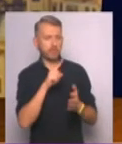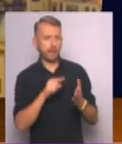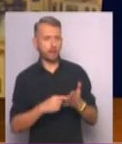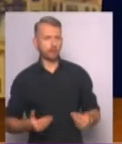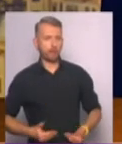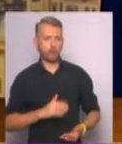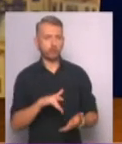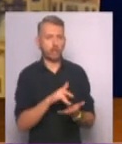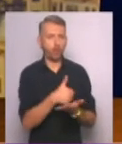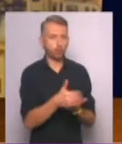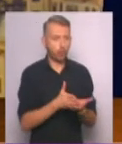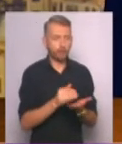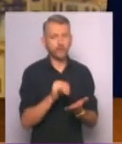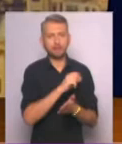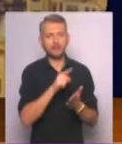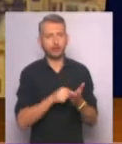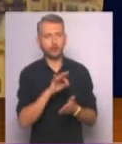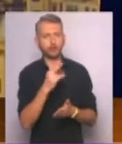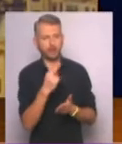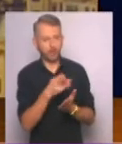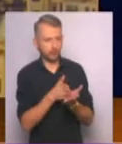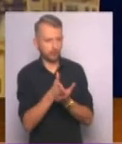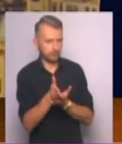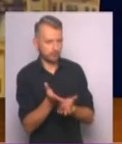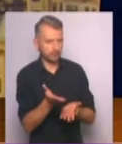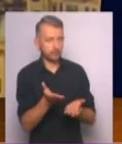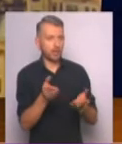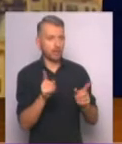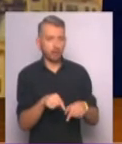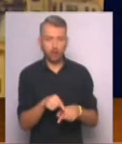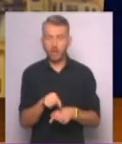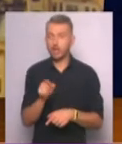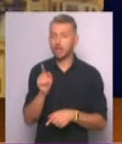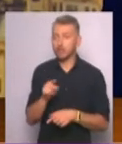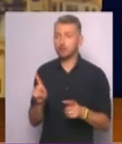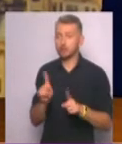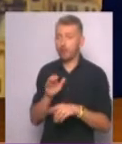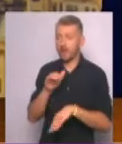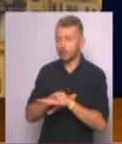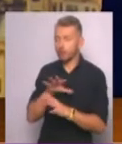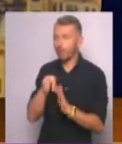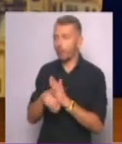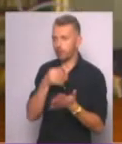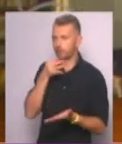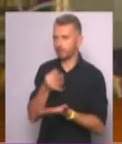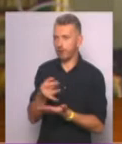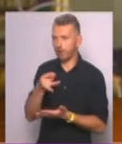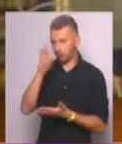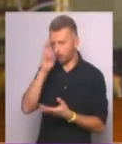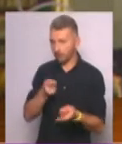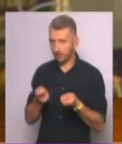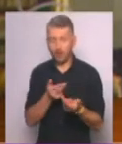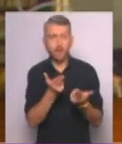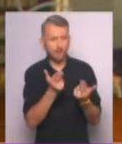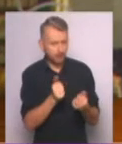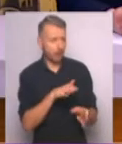житлово-комунального обслуговування і питання соціального плану, які також тобто там ті, стосувалися. Які фактично входять до компетенції райдержадміністрації. Так, звичайно,